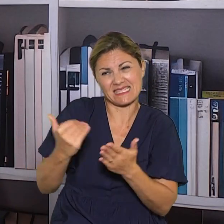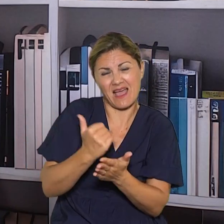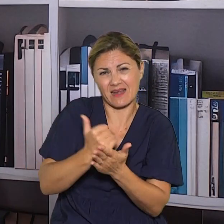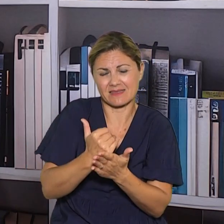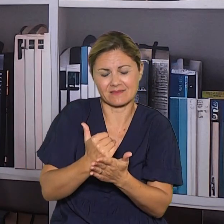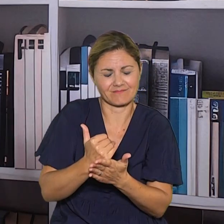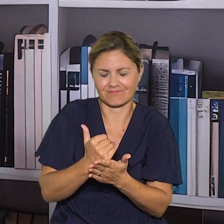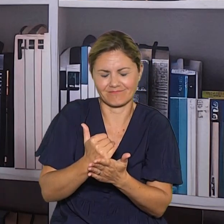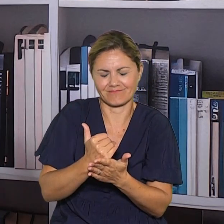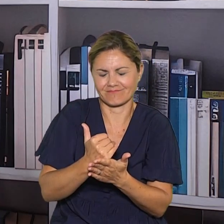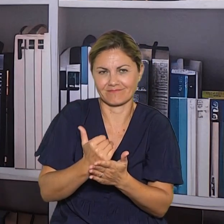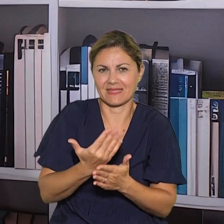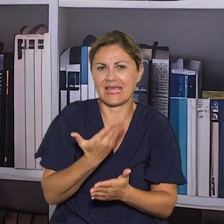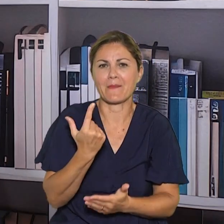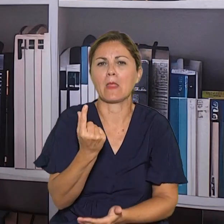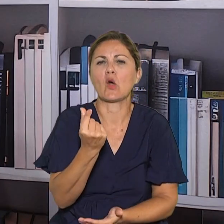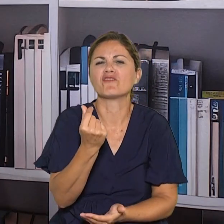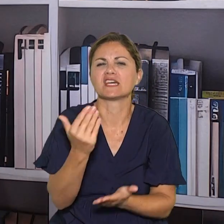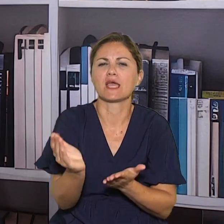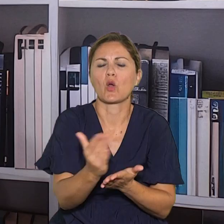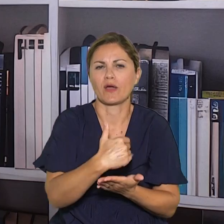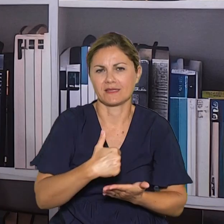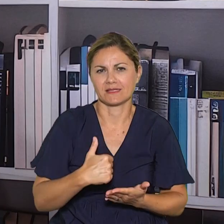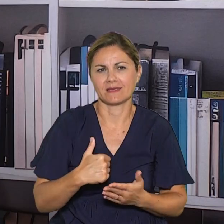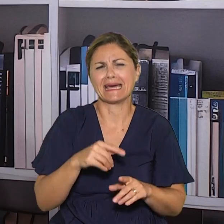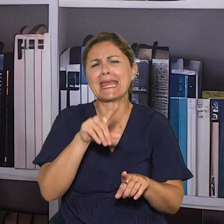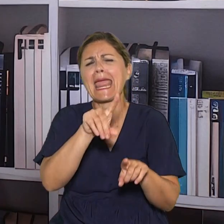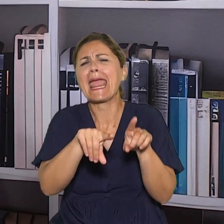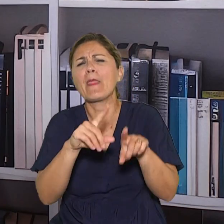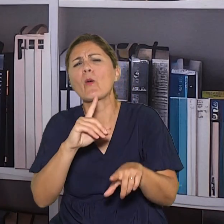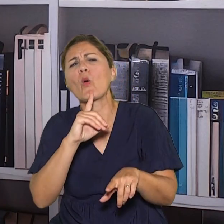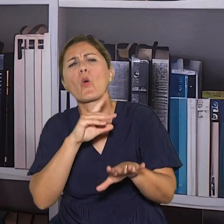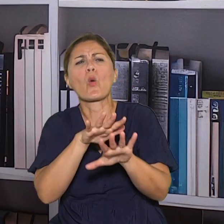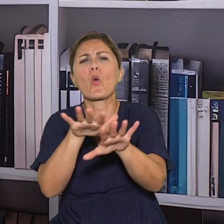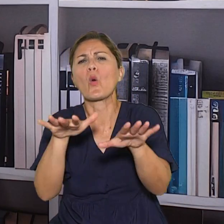time. Od toga nema nikakve novčane koristi. To su rijetki ljudi koji su završili